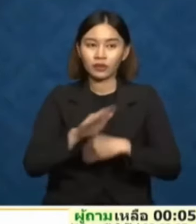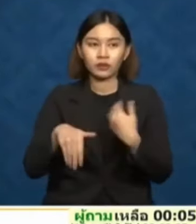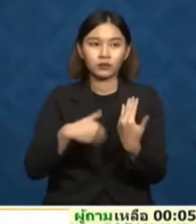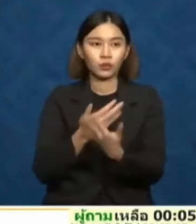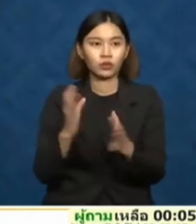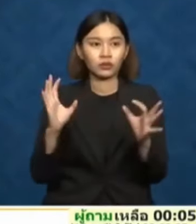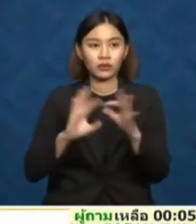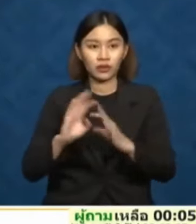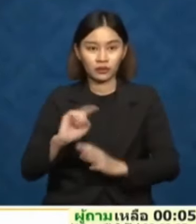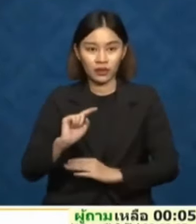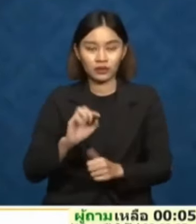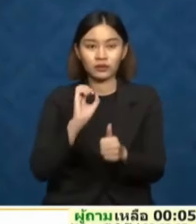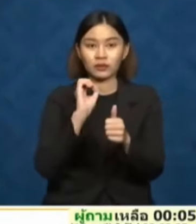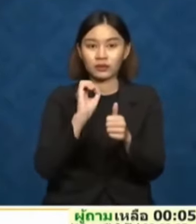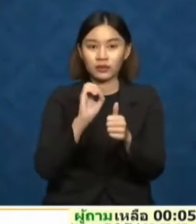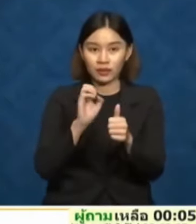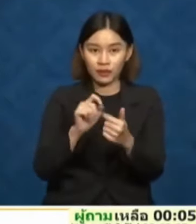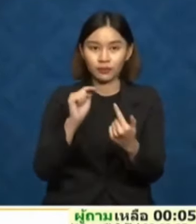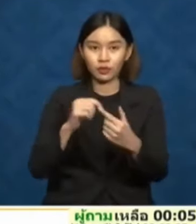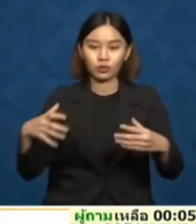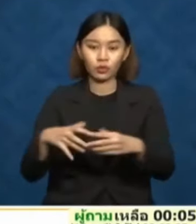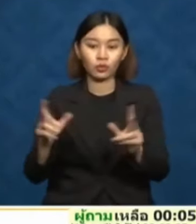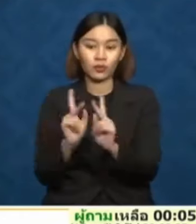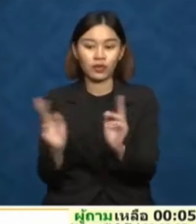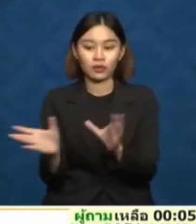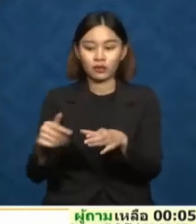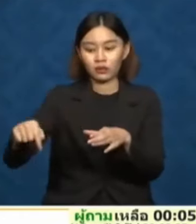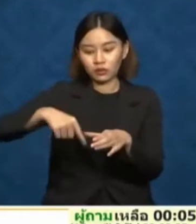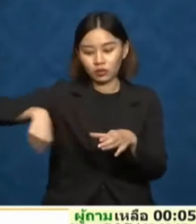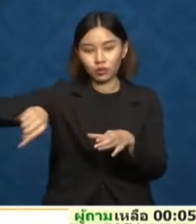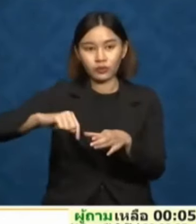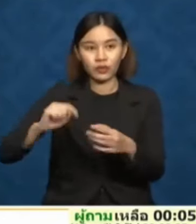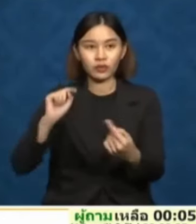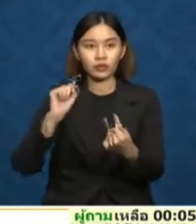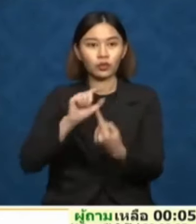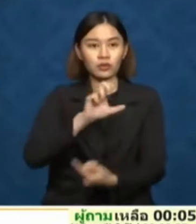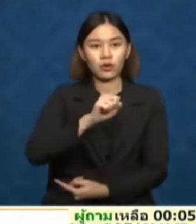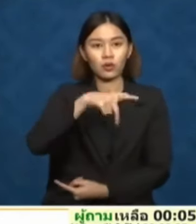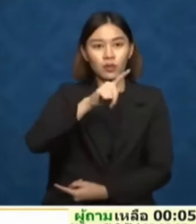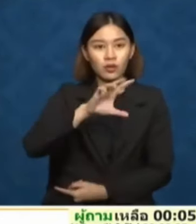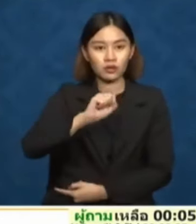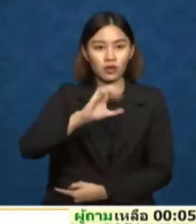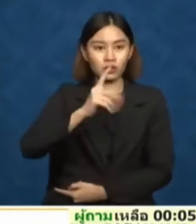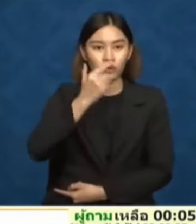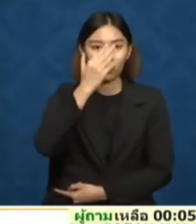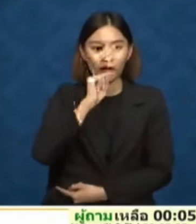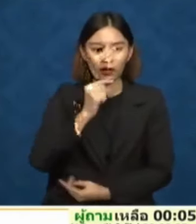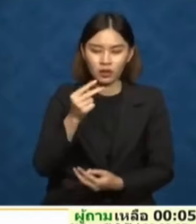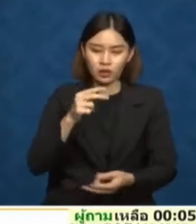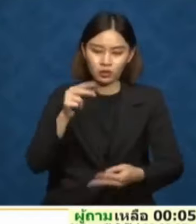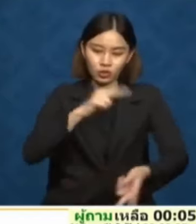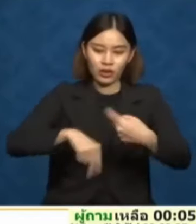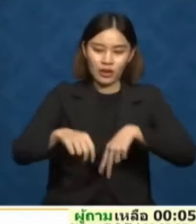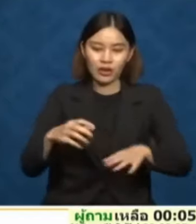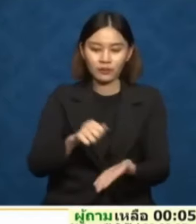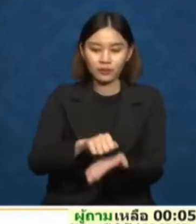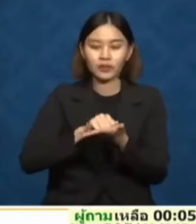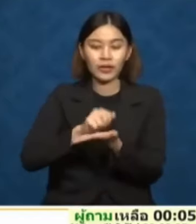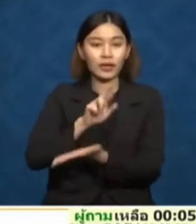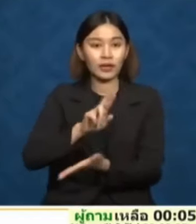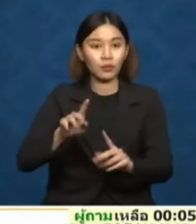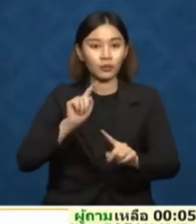เป็นข้อเสนอจากคณรมการชุดนี้ให้สู่สปชเพื่อดูเรื่องระบบบริการไม่ว่าเรื่องจะ